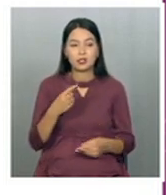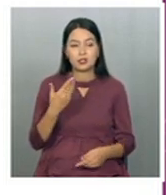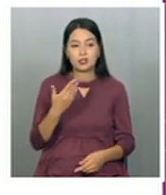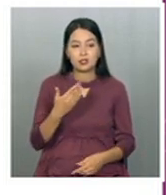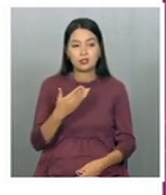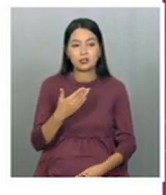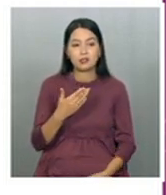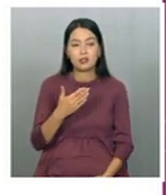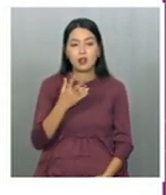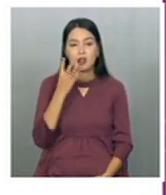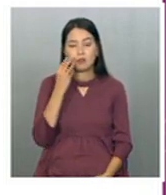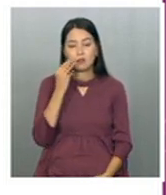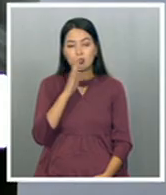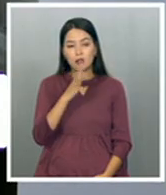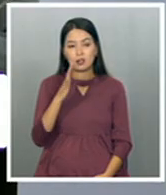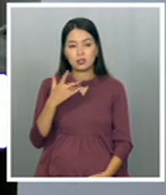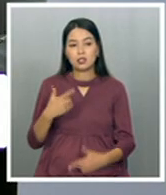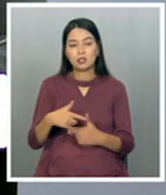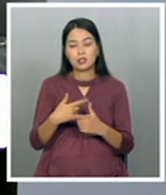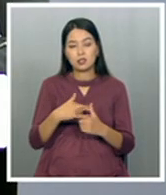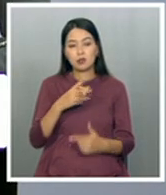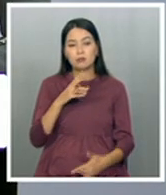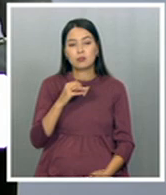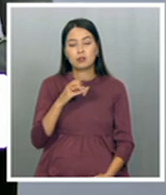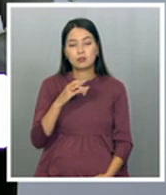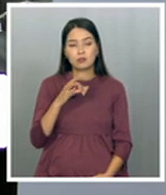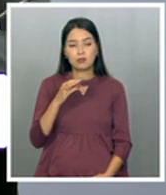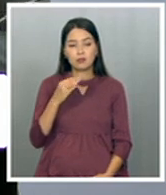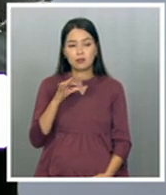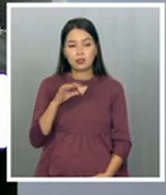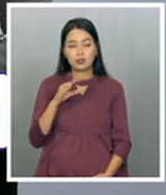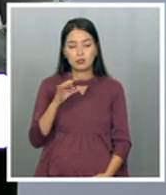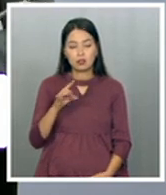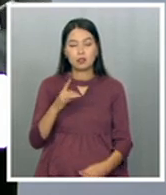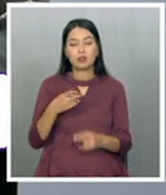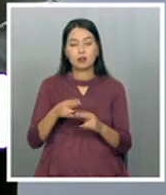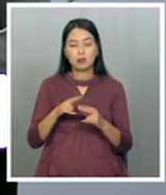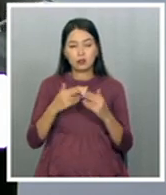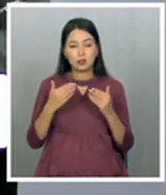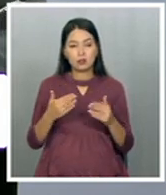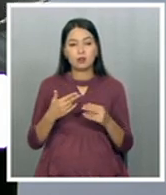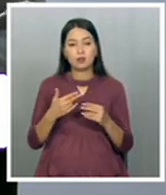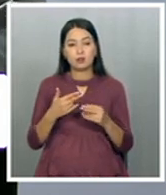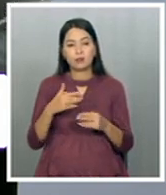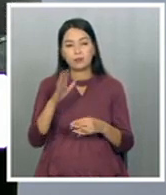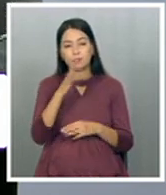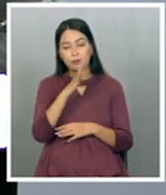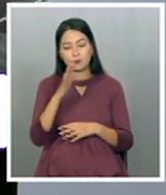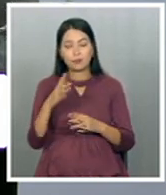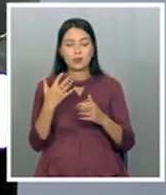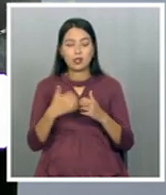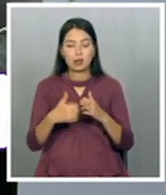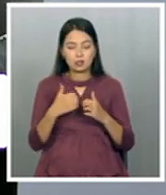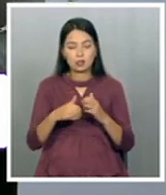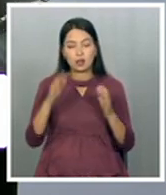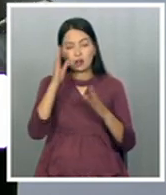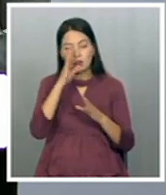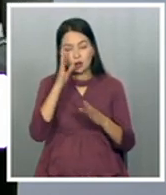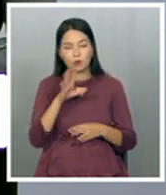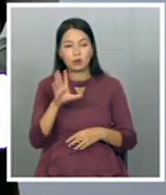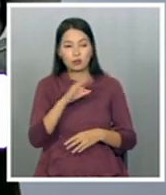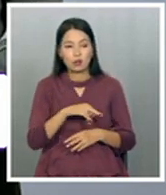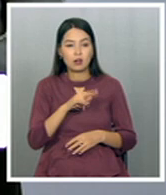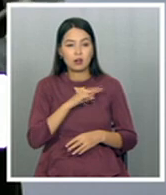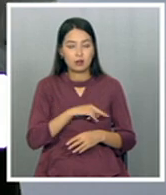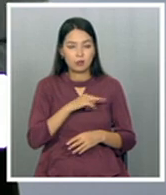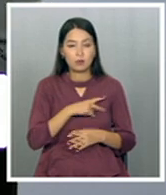ағашы. Алма ағашы мезофиттер тобына жатады. Демек, олар ылғалдылығы орташа аймақта тіршілік етуге